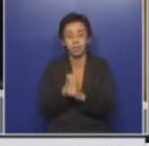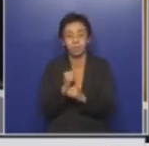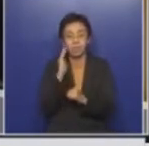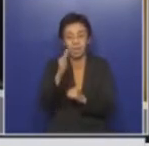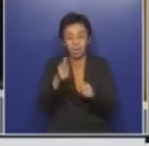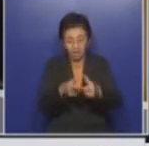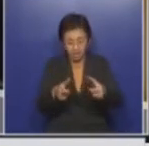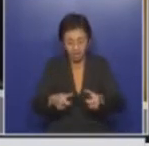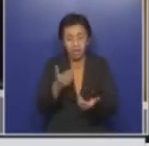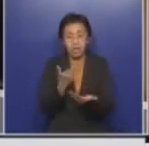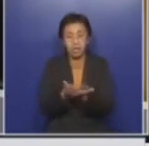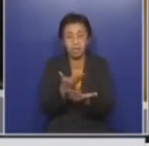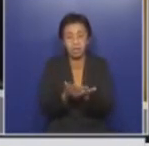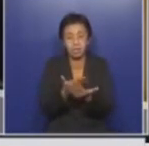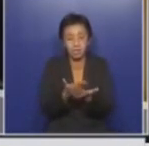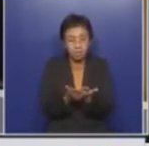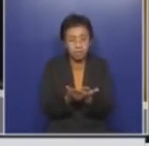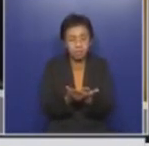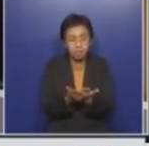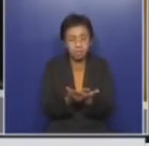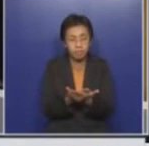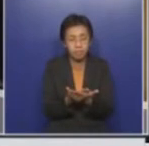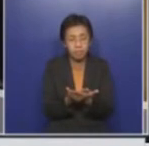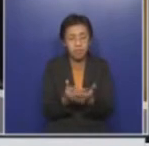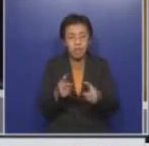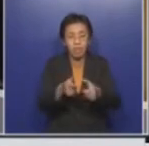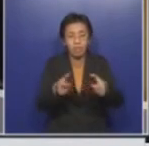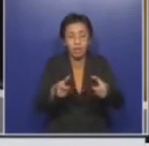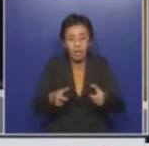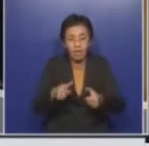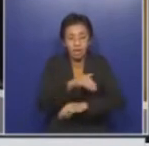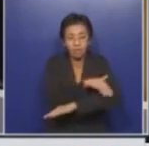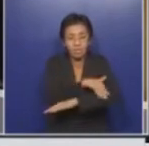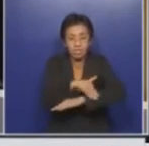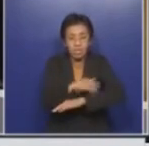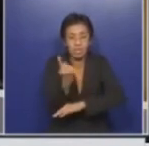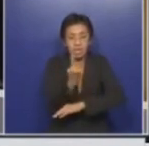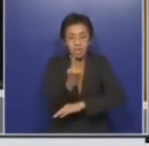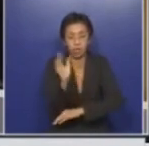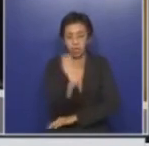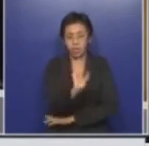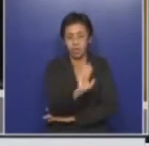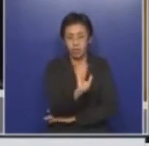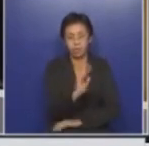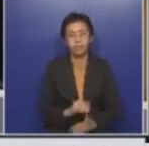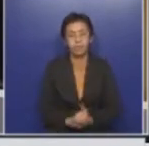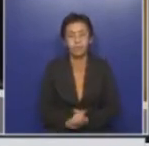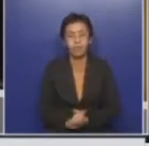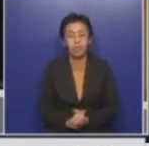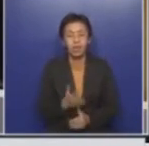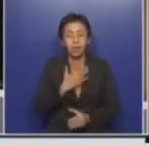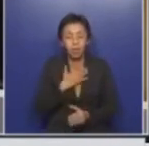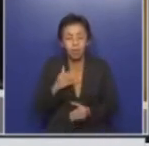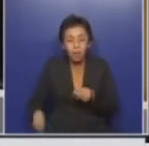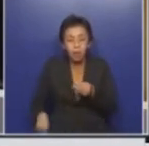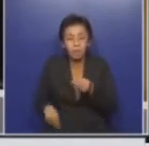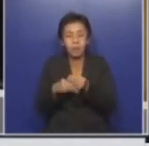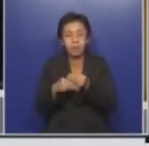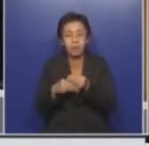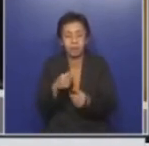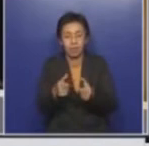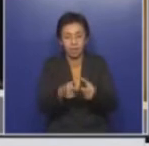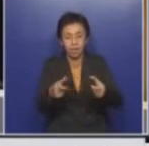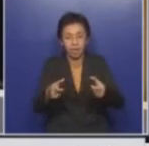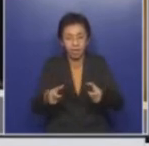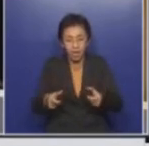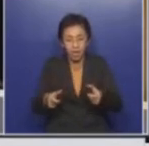เนี้ยอย่าทำเฉพาะเป็นรายงานทางด้านบัญชีขอให้เพิ่มรายงานที่เกี่ยวข้องกับ